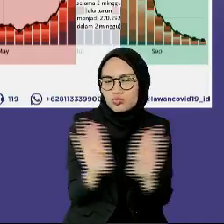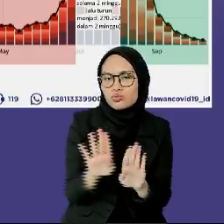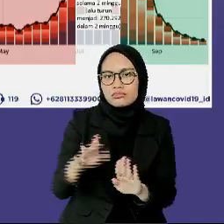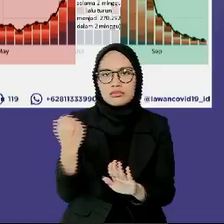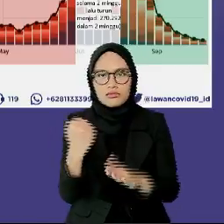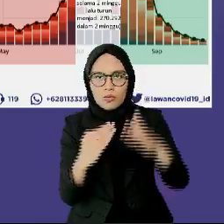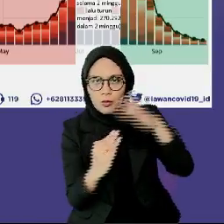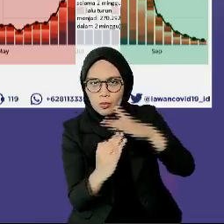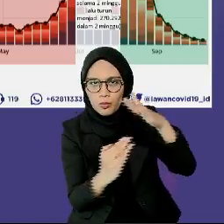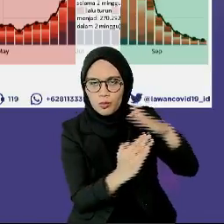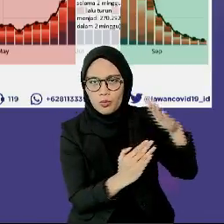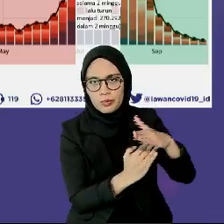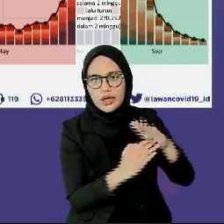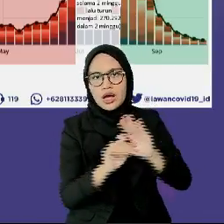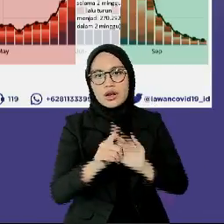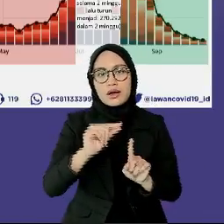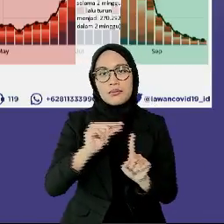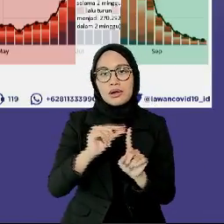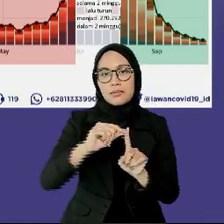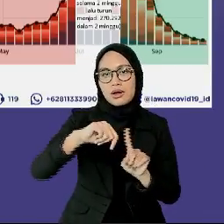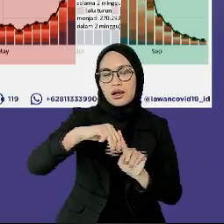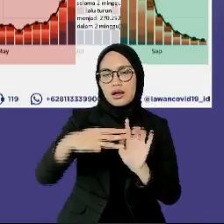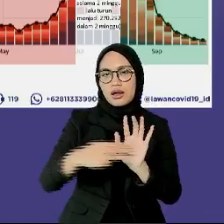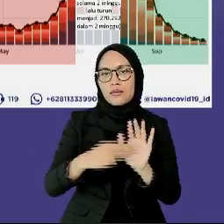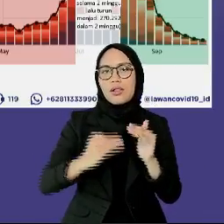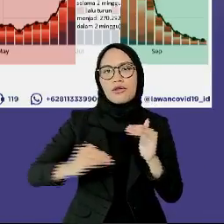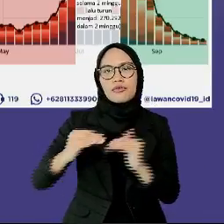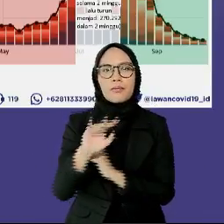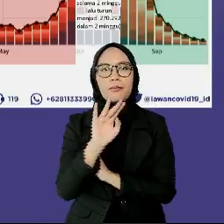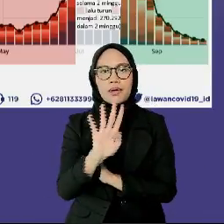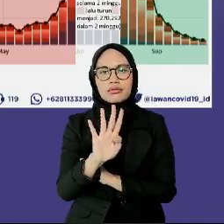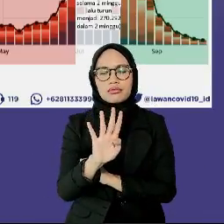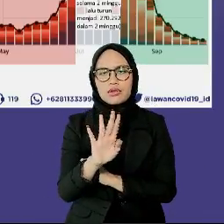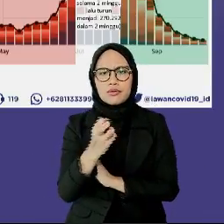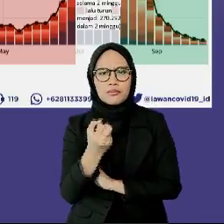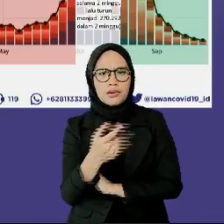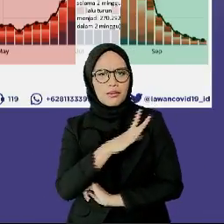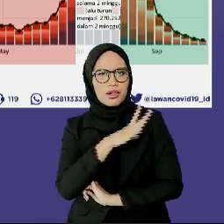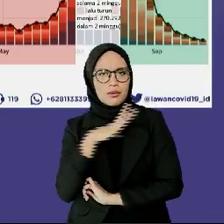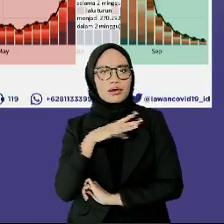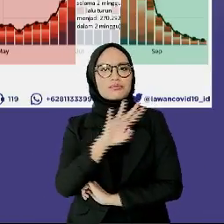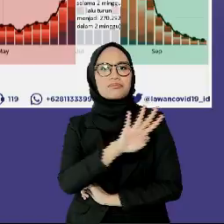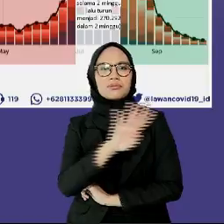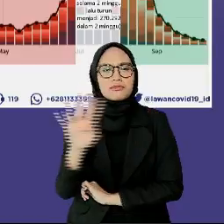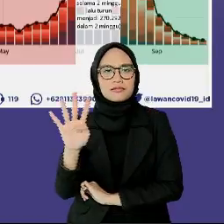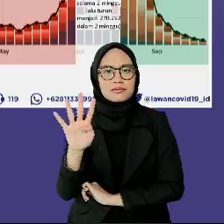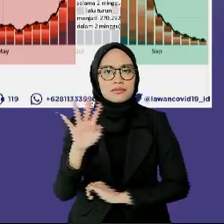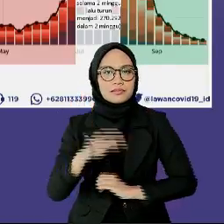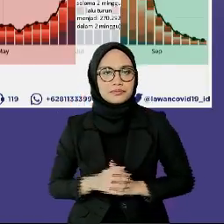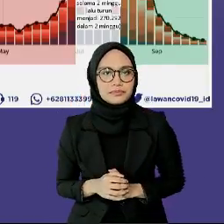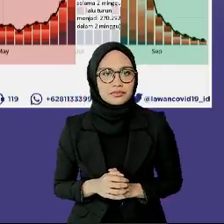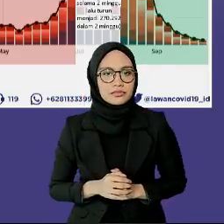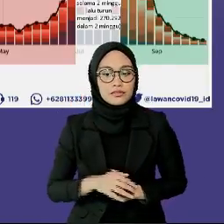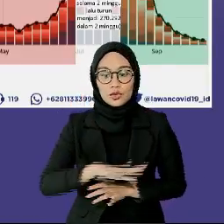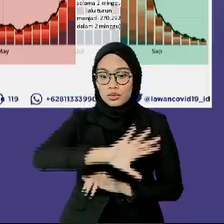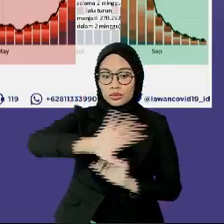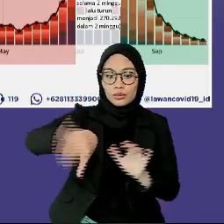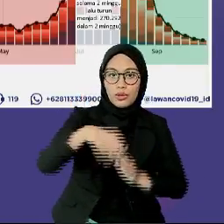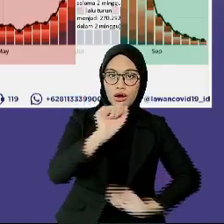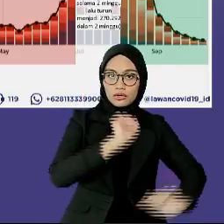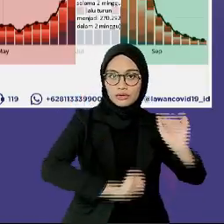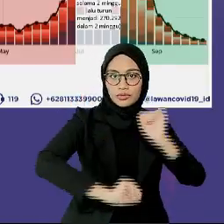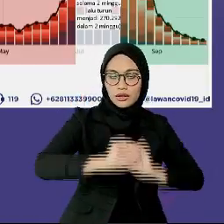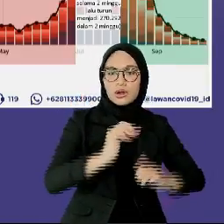diikuti dengan PPKM level 4 selama 4 minggu. Pada periode ini, seluruh aktivitas